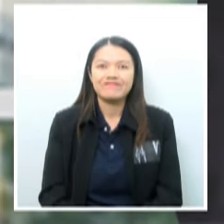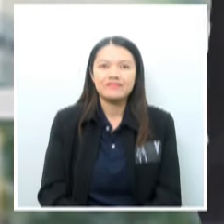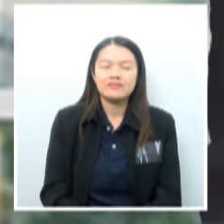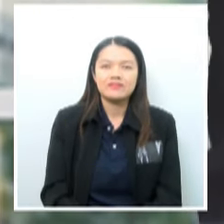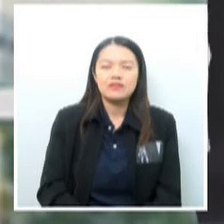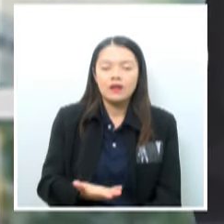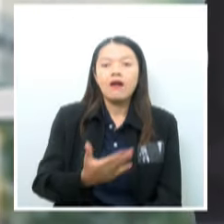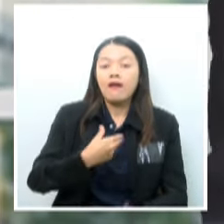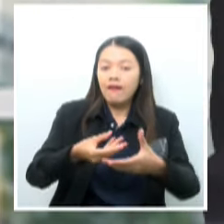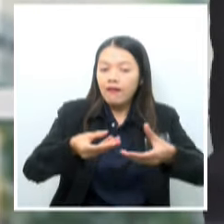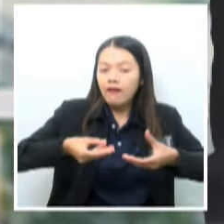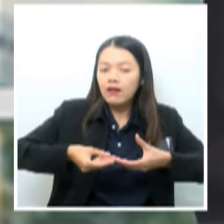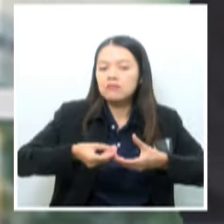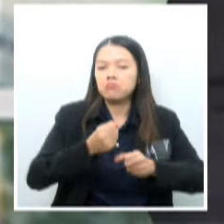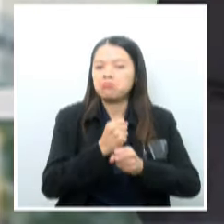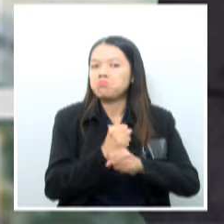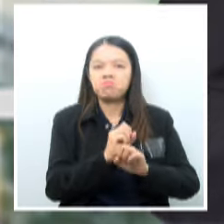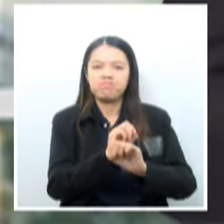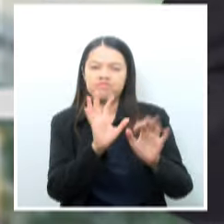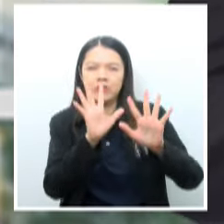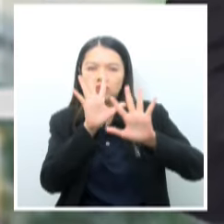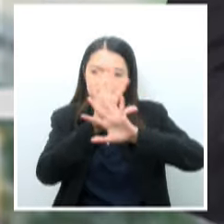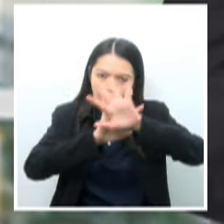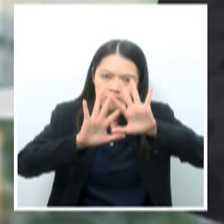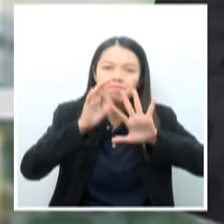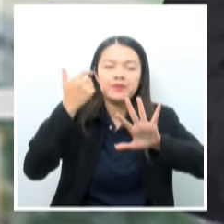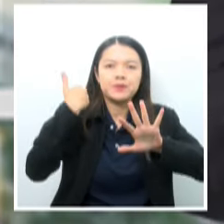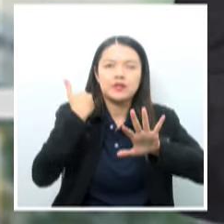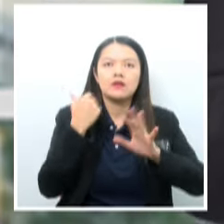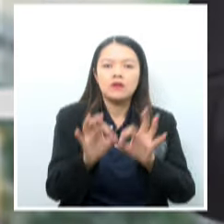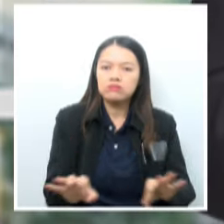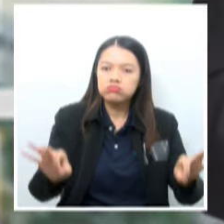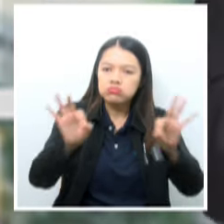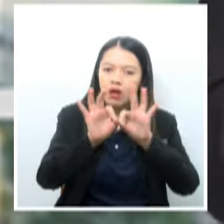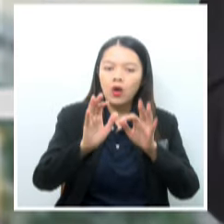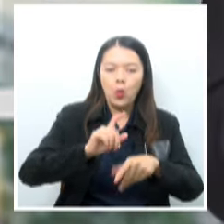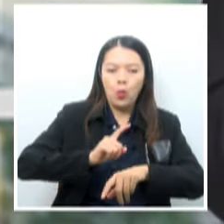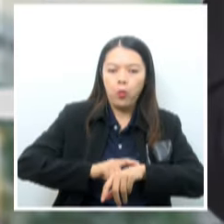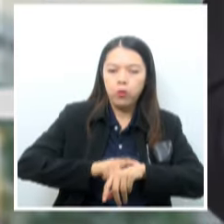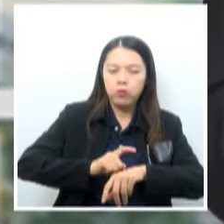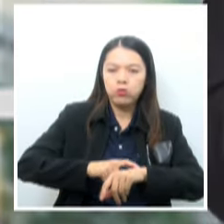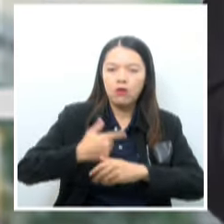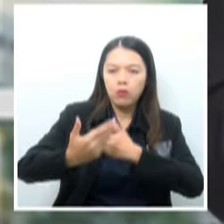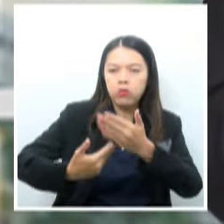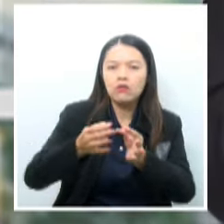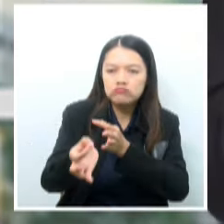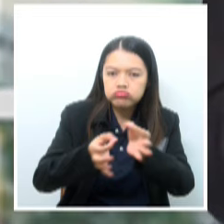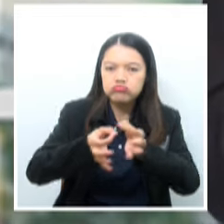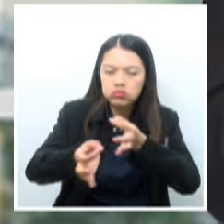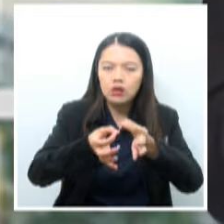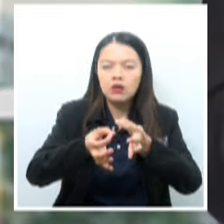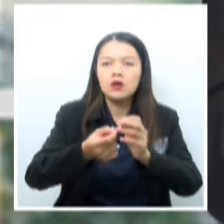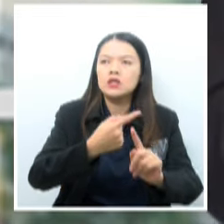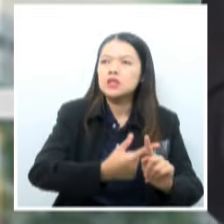ทำให้การรายงานยังไม่ชัดเจนแล้วที่สำคัญก็ช่วงเวลาที่เราทำความชี้แจงเนี่ย